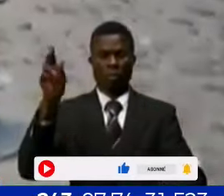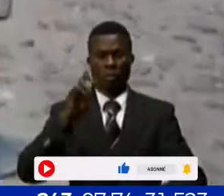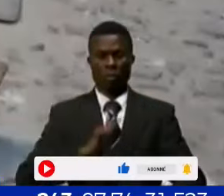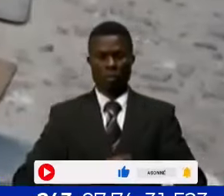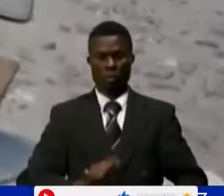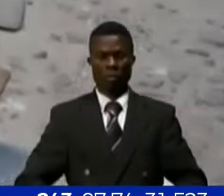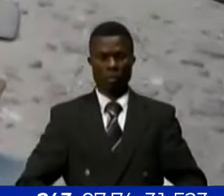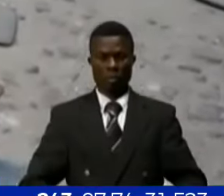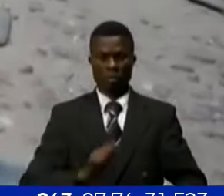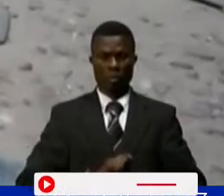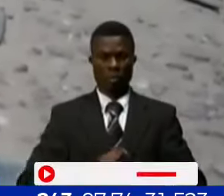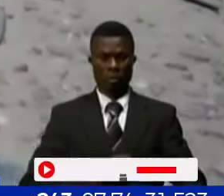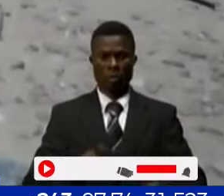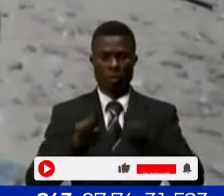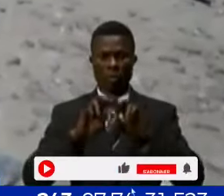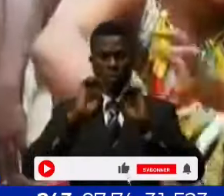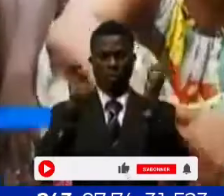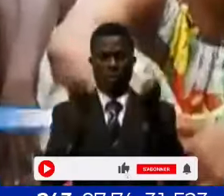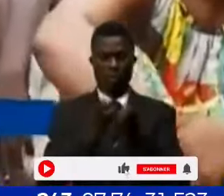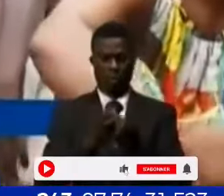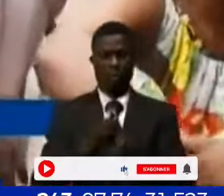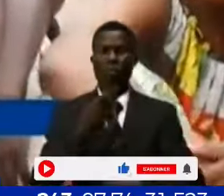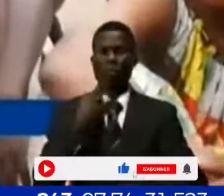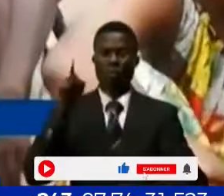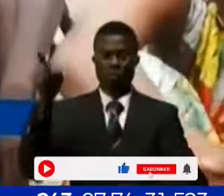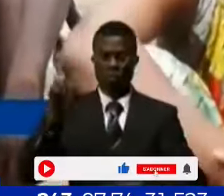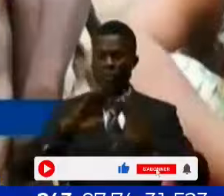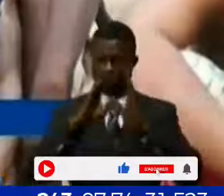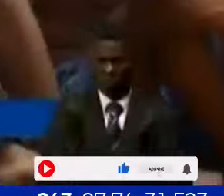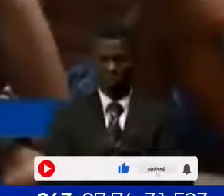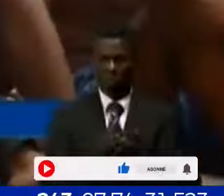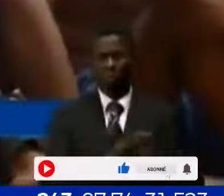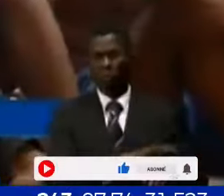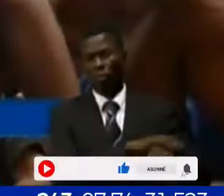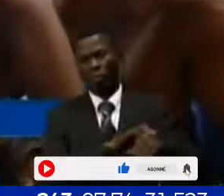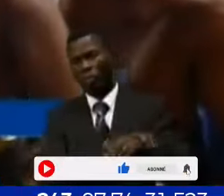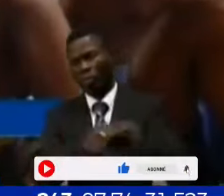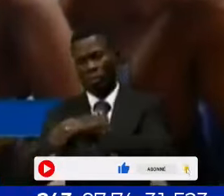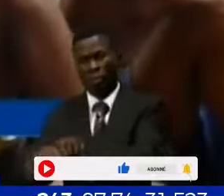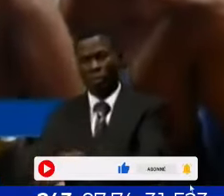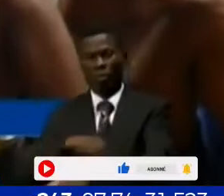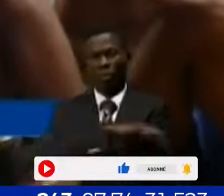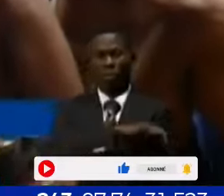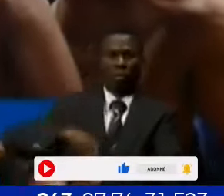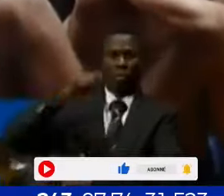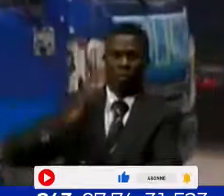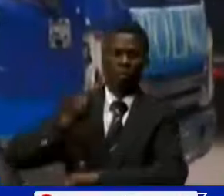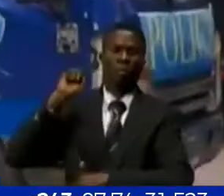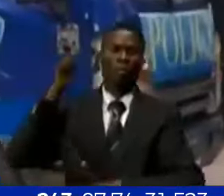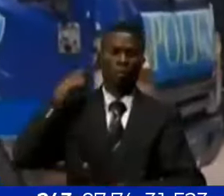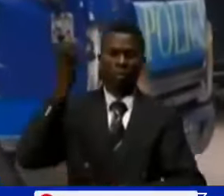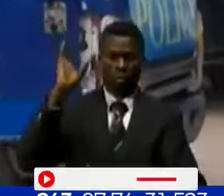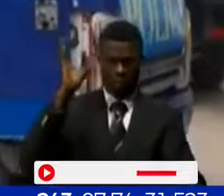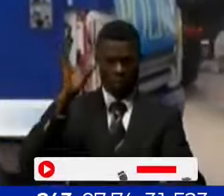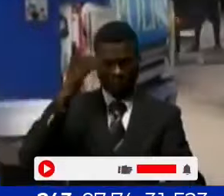Kinshasa à Sangabalende. Une chose est vraie, qu'ils seront tous déférés devant les instances judiciaires pour répondre